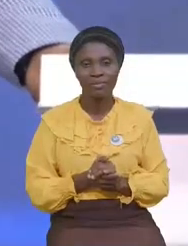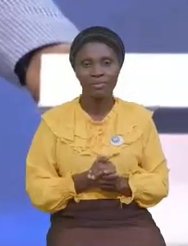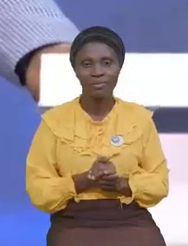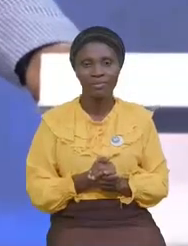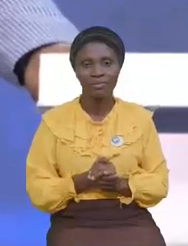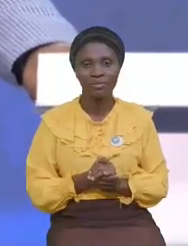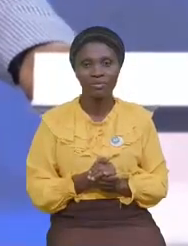Quel que soit ce que tu es,